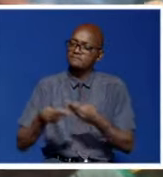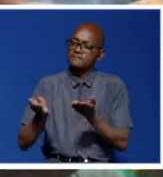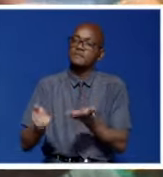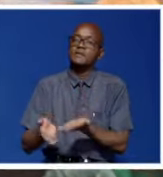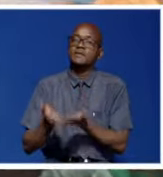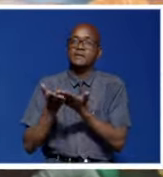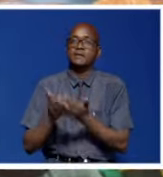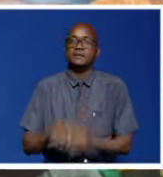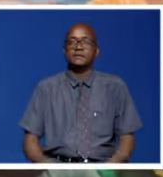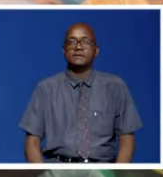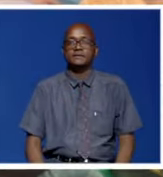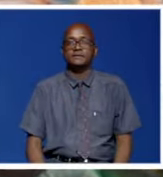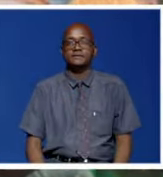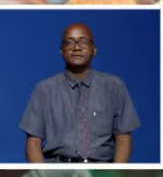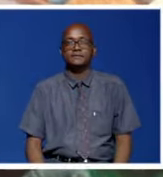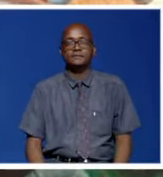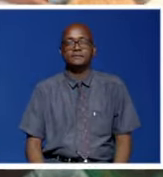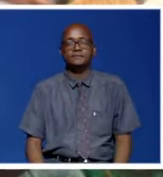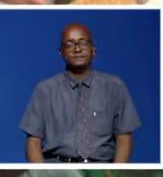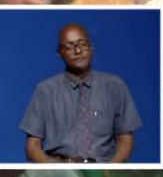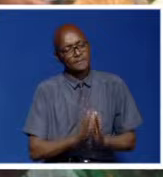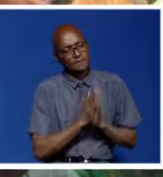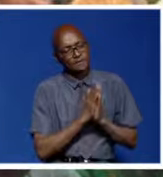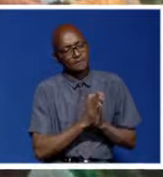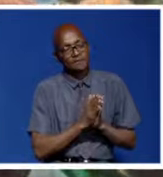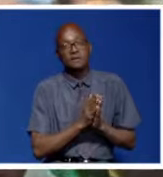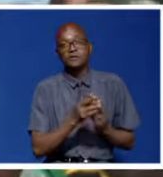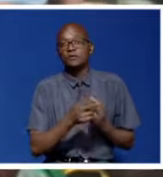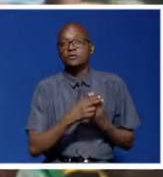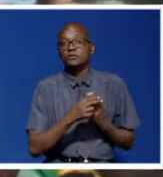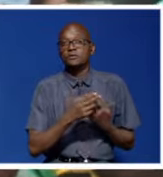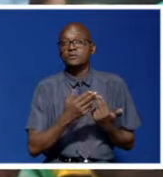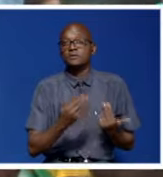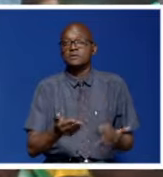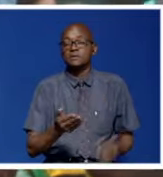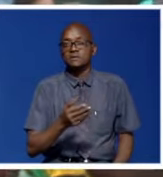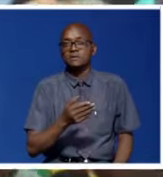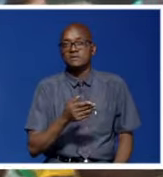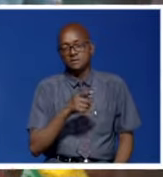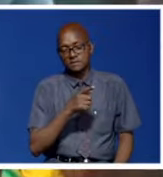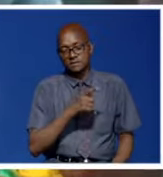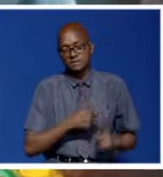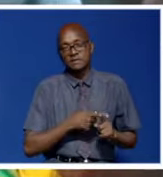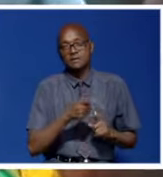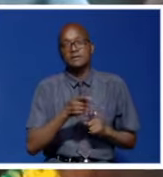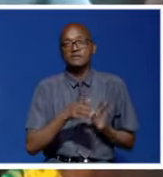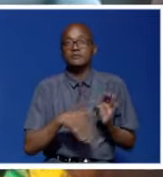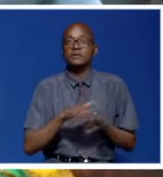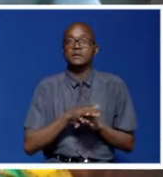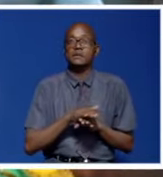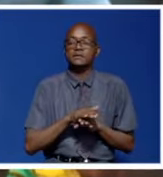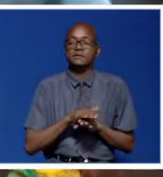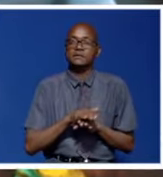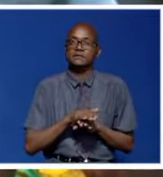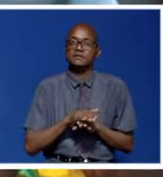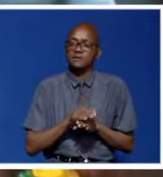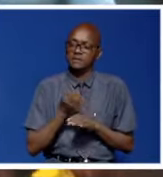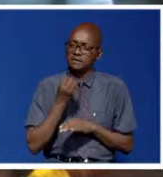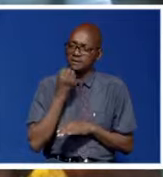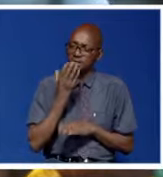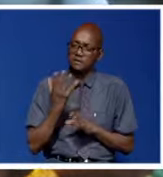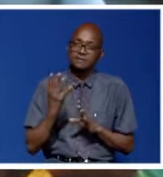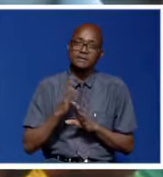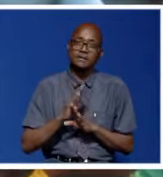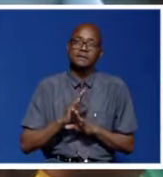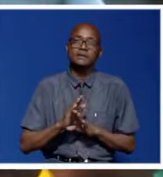Rufiji kumshukuru sana Dr. Samia Suluhu Hassan, mwenyekiti wa Chama cha Mapinduzi Taifa, baada kuu ya kupata taarifa